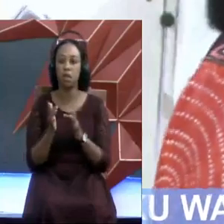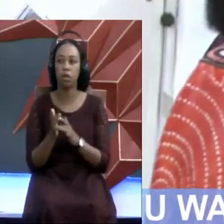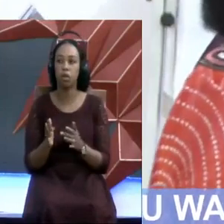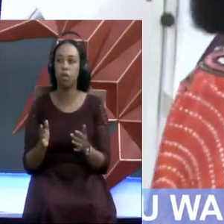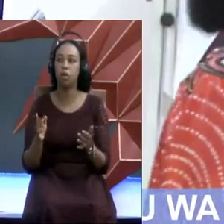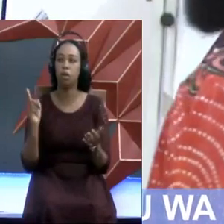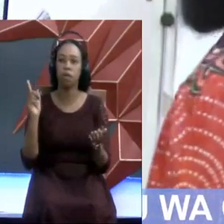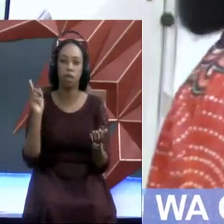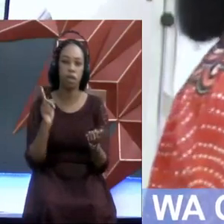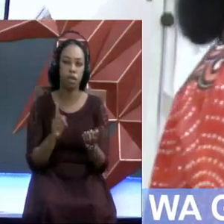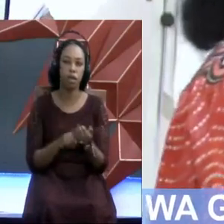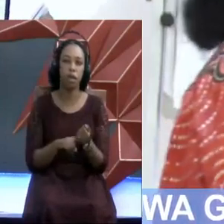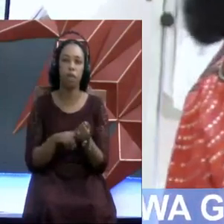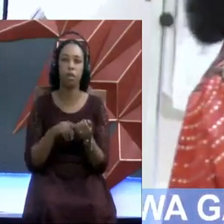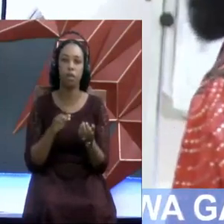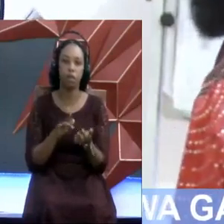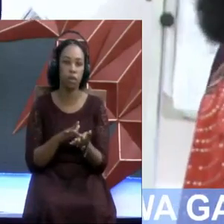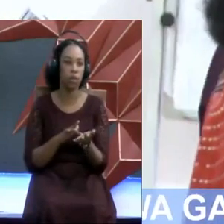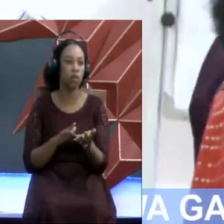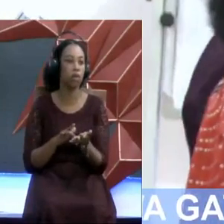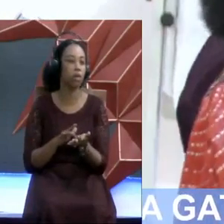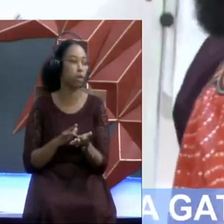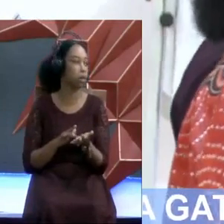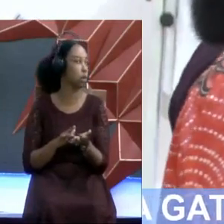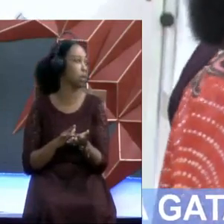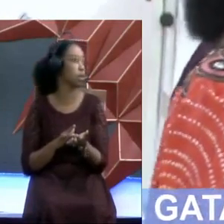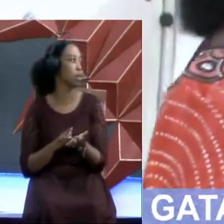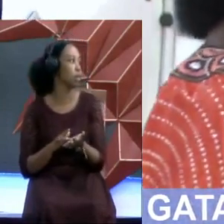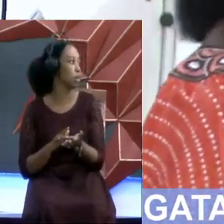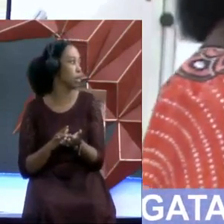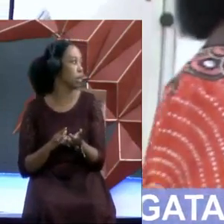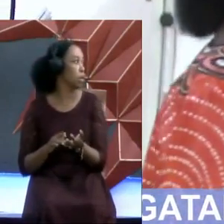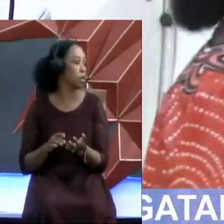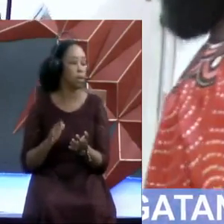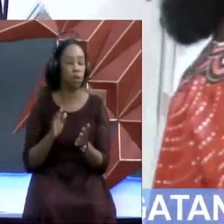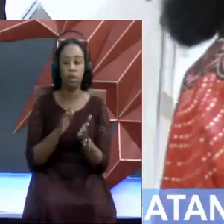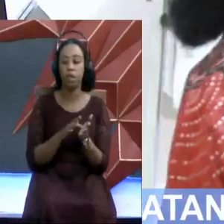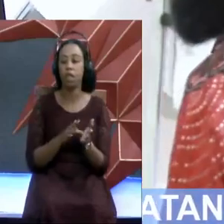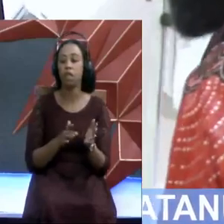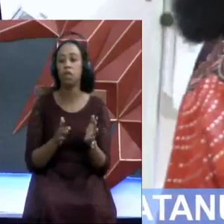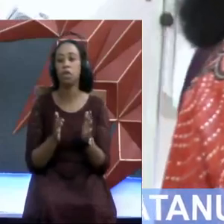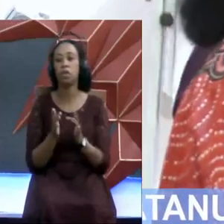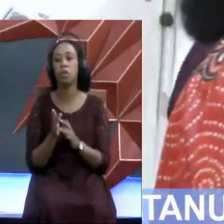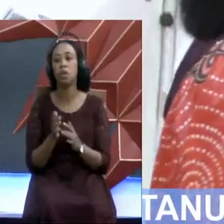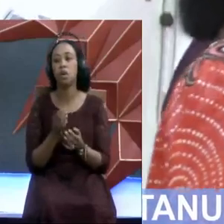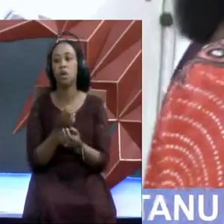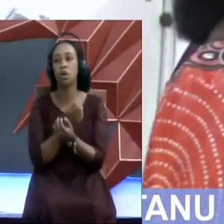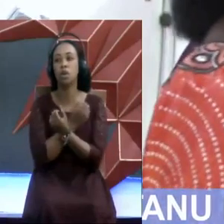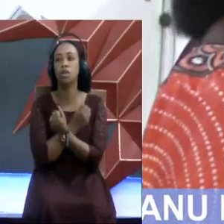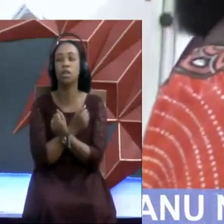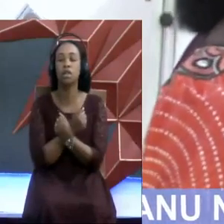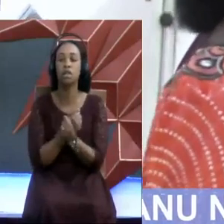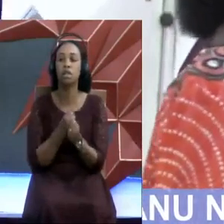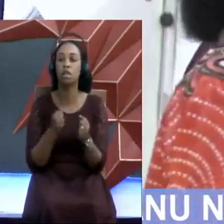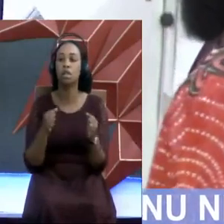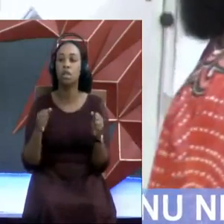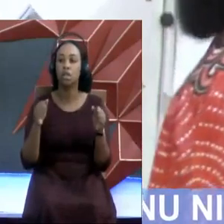Ilupate matibabu Yesu mokozi Yesu